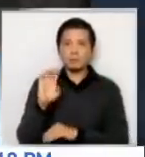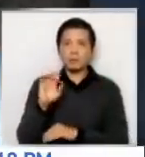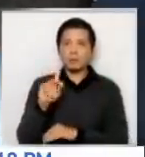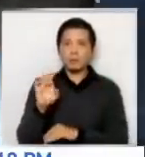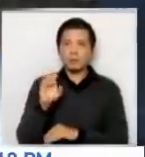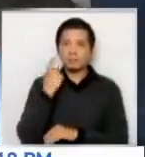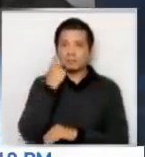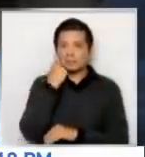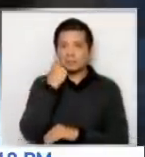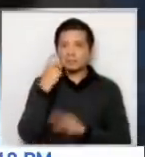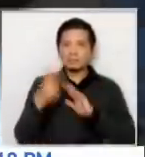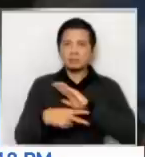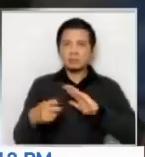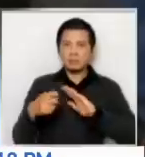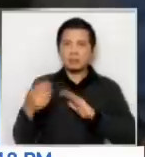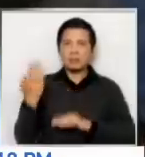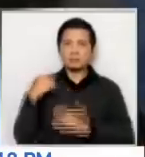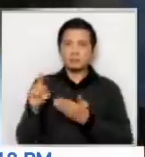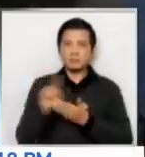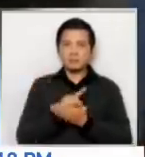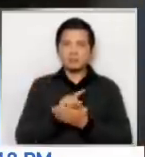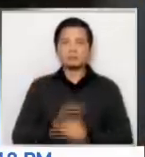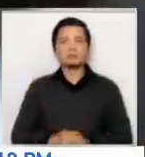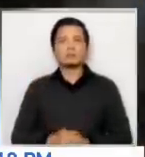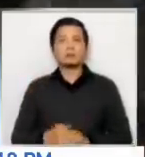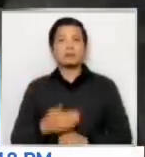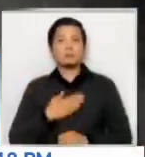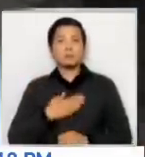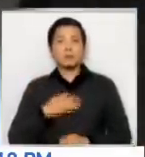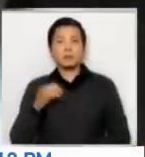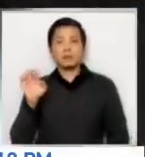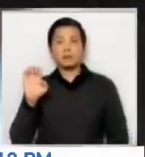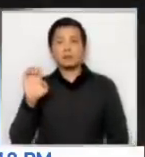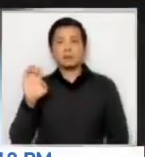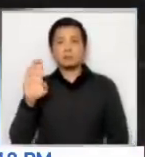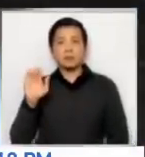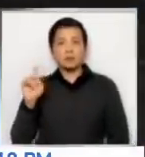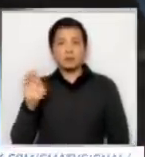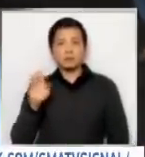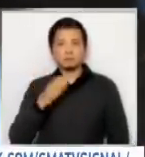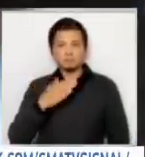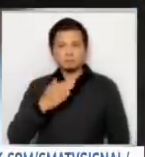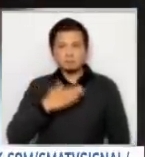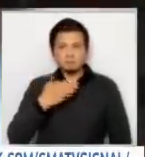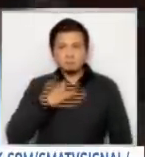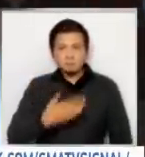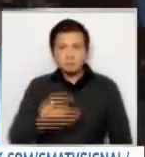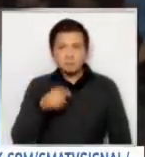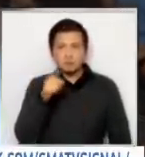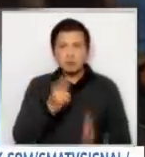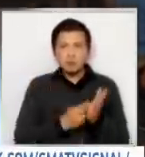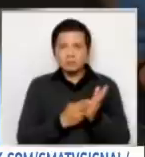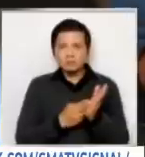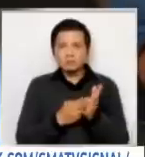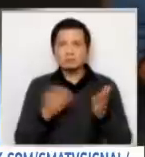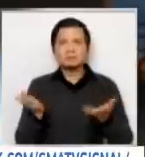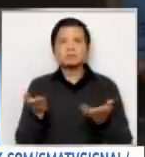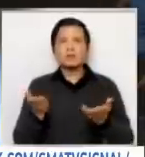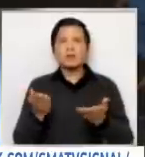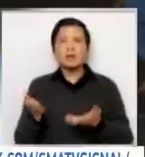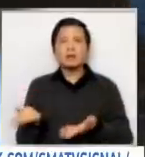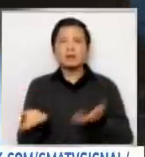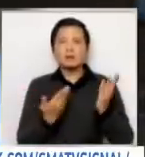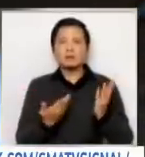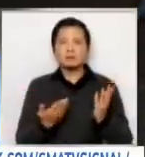Yung e-bike ko, sabihin nyo na po yung toto. Sabihin nyo na po, saan nyo dinadala? Ang dami nyo